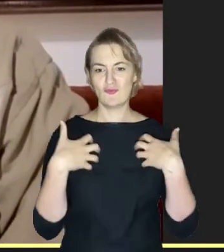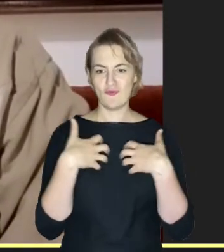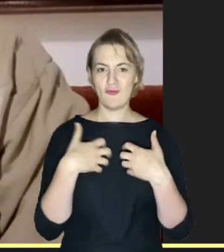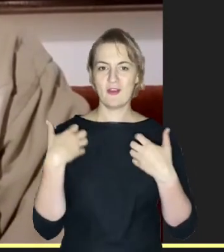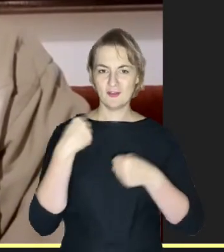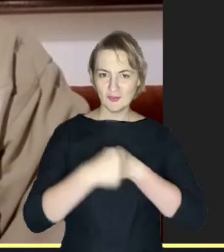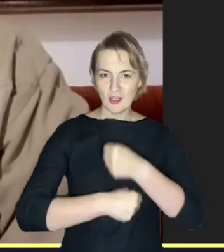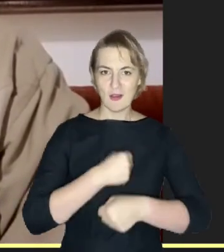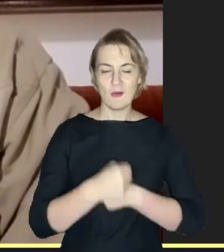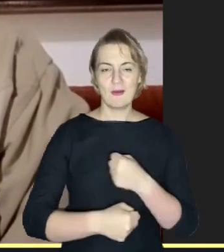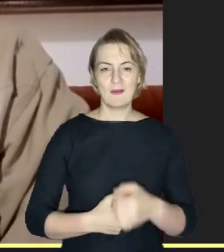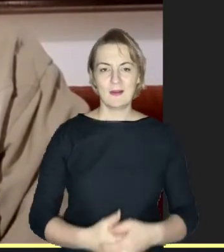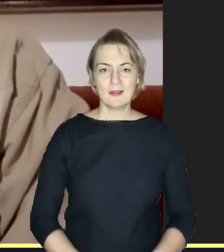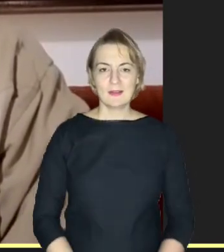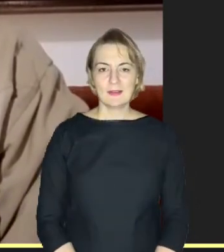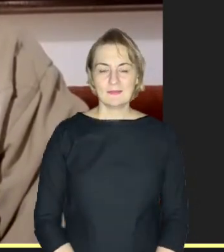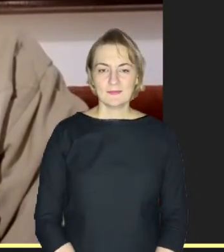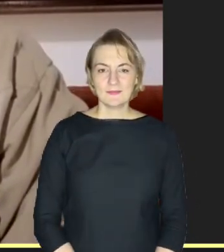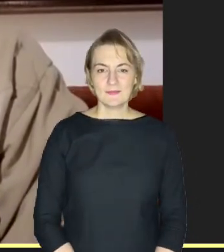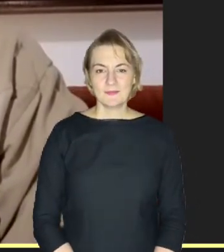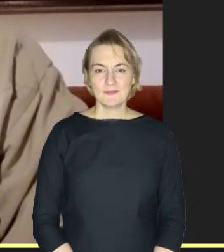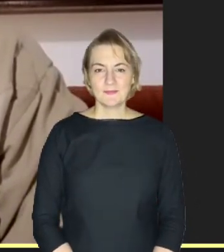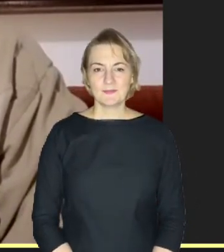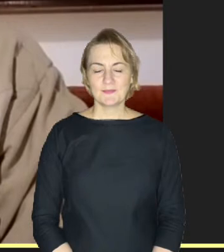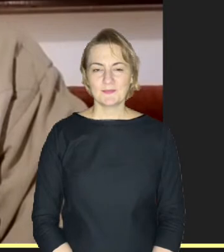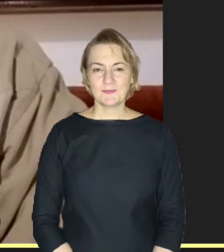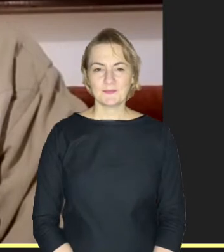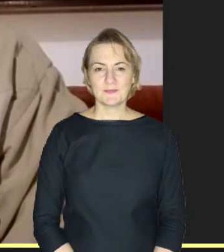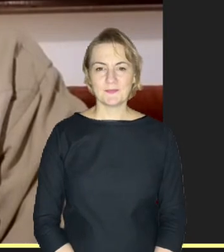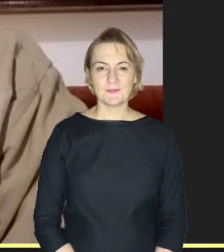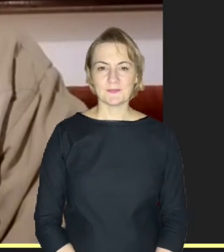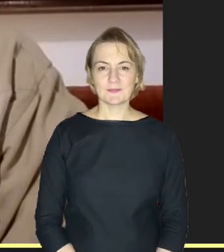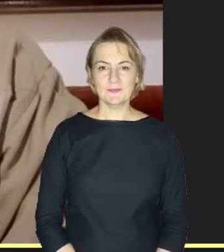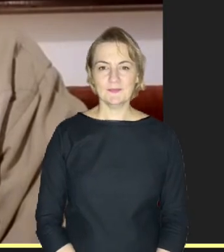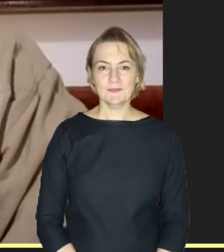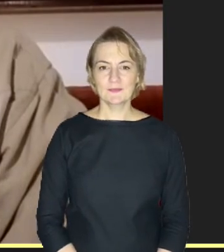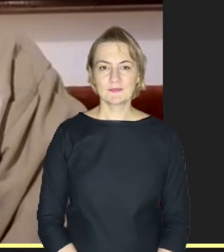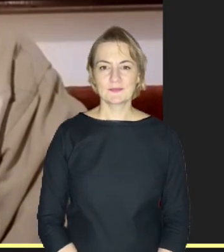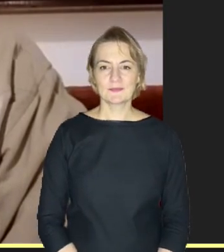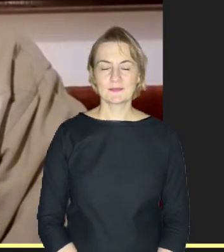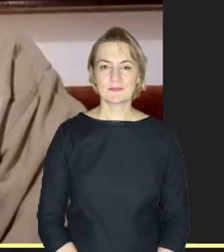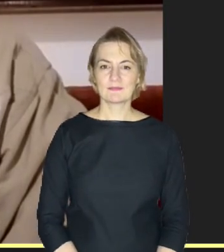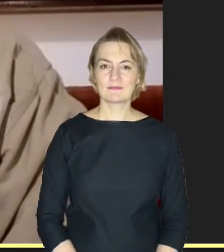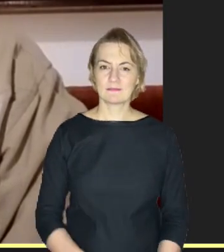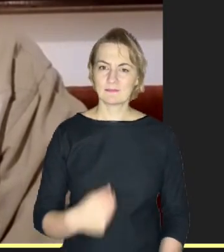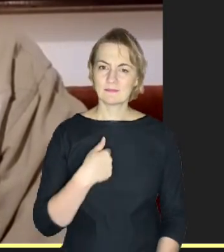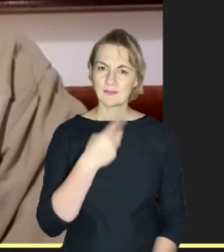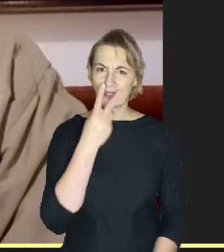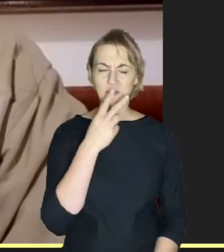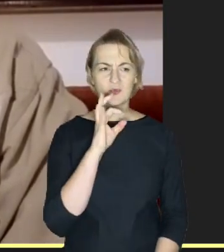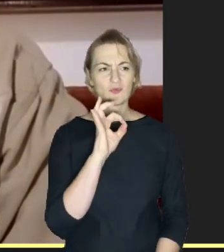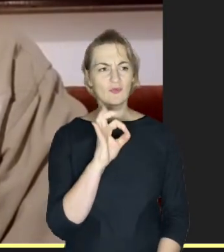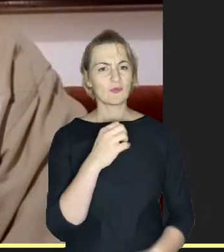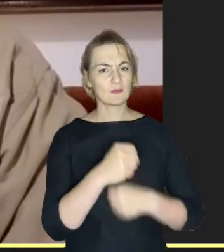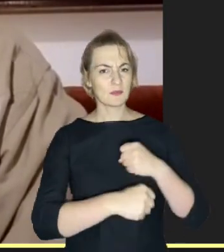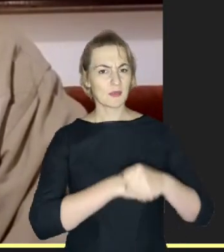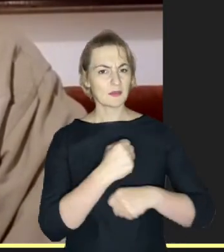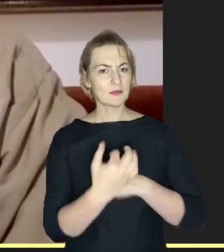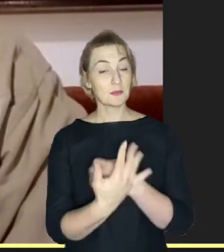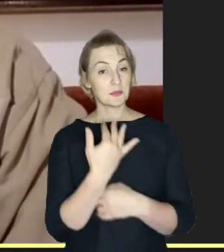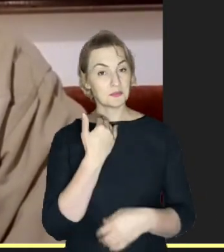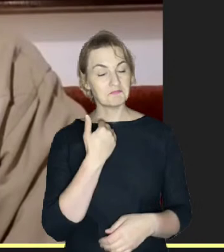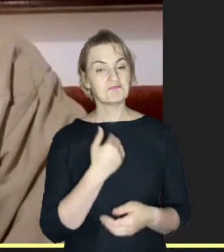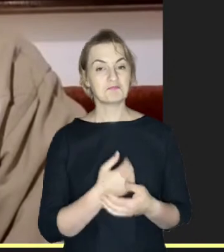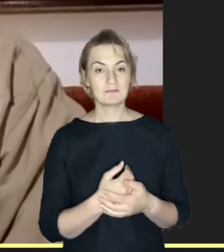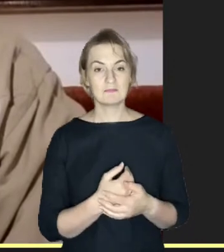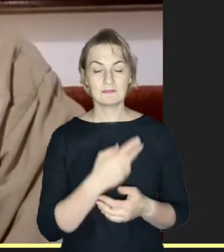chcę jeszcze powiedzieć tak, że to, co mnie bardzo, Wojtku, inspiruje w Twojej pracy, jesteś tutaj też pionierem, myślę,